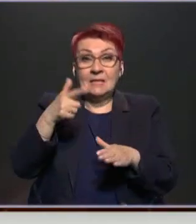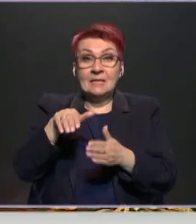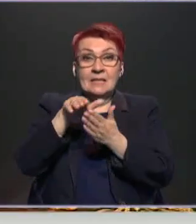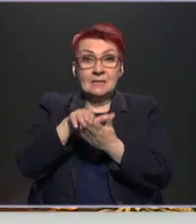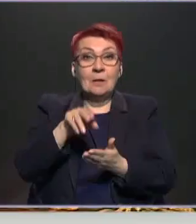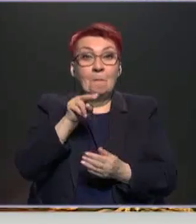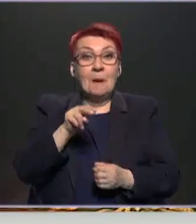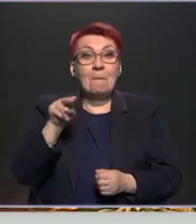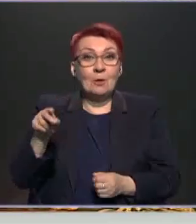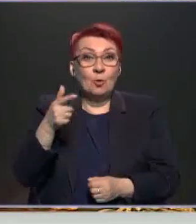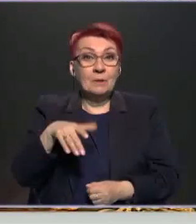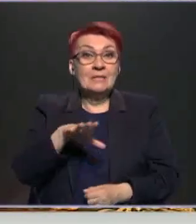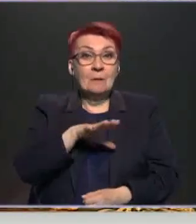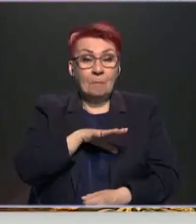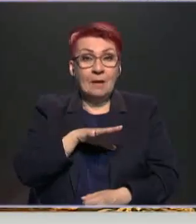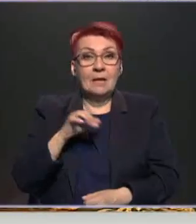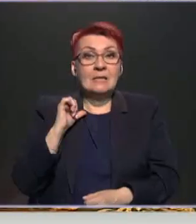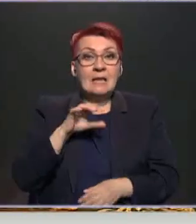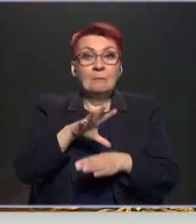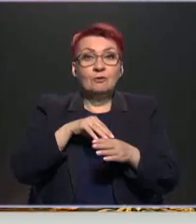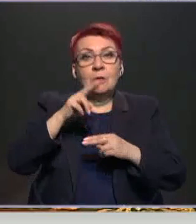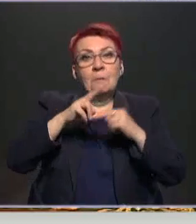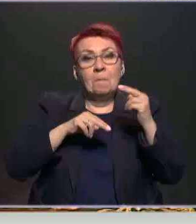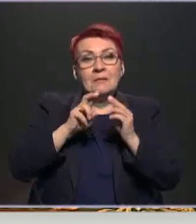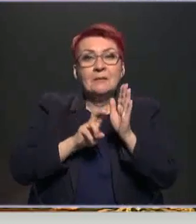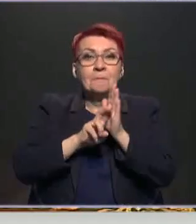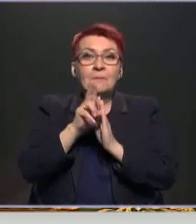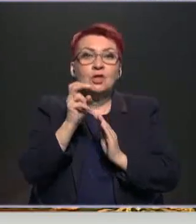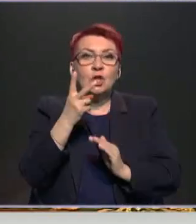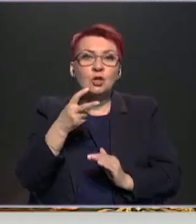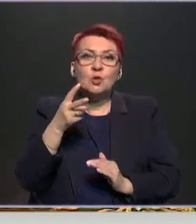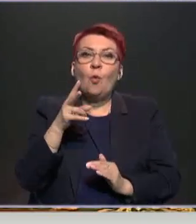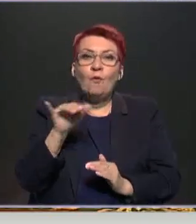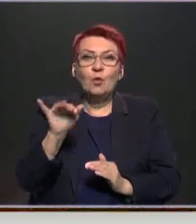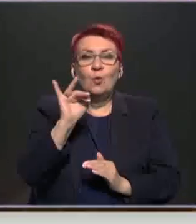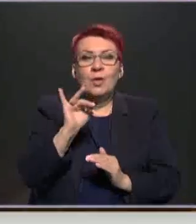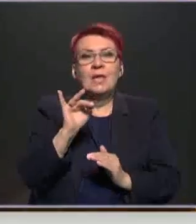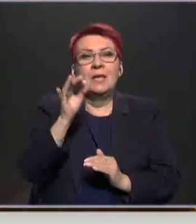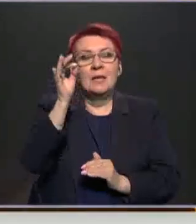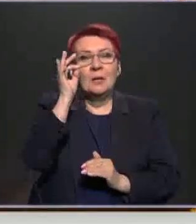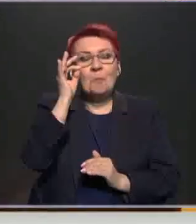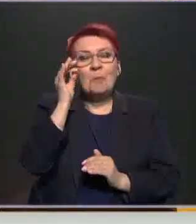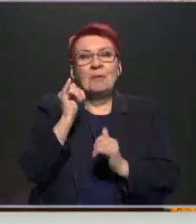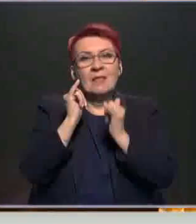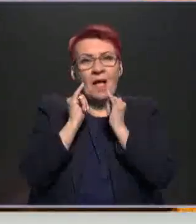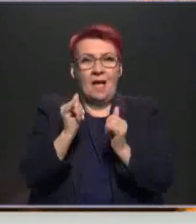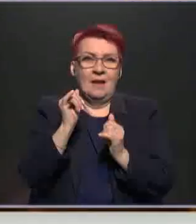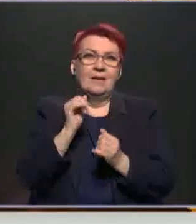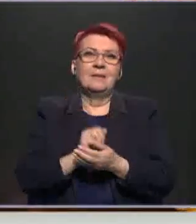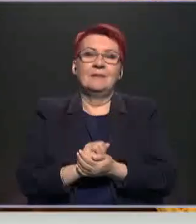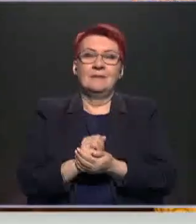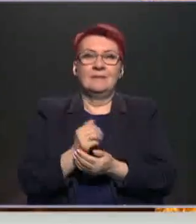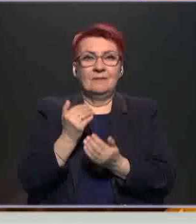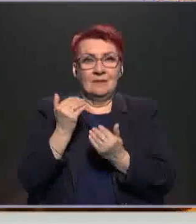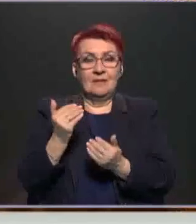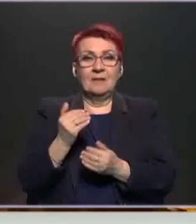были преподобные, сами шведы построили часовенку и почитали их память. А почему так произошло? Я так слышал ведь историю,